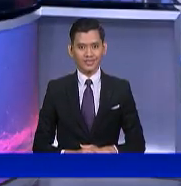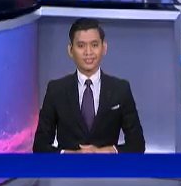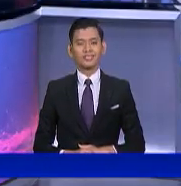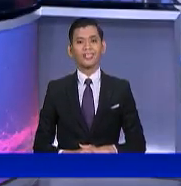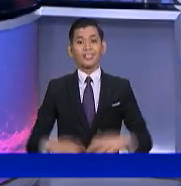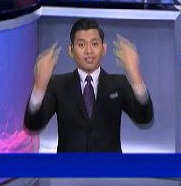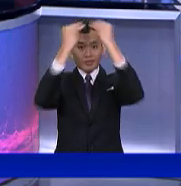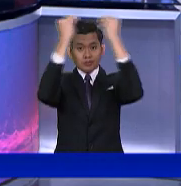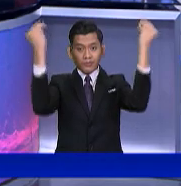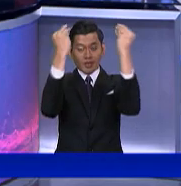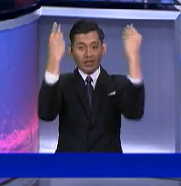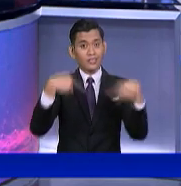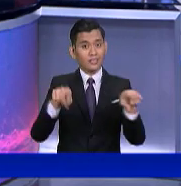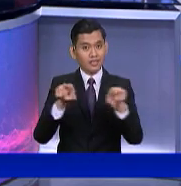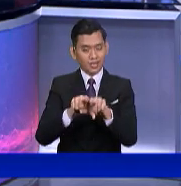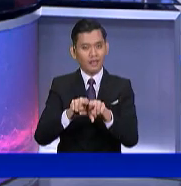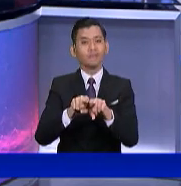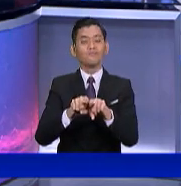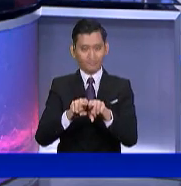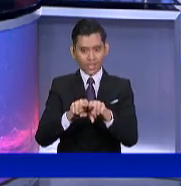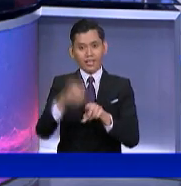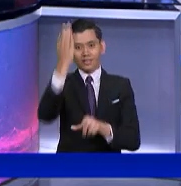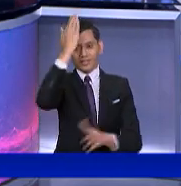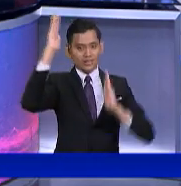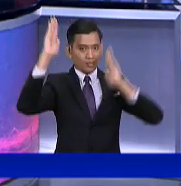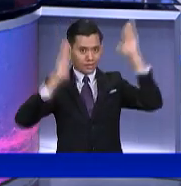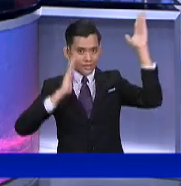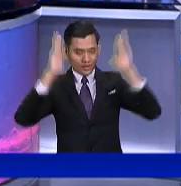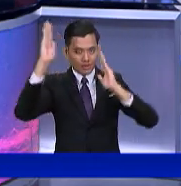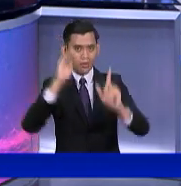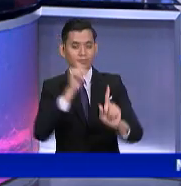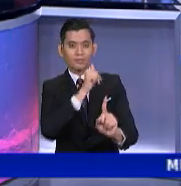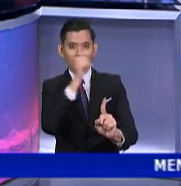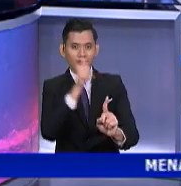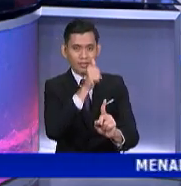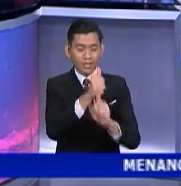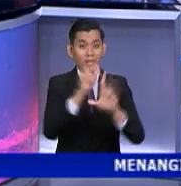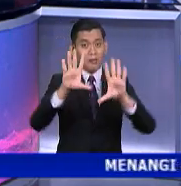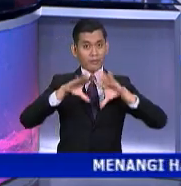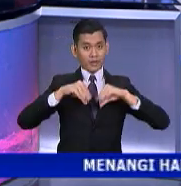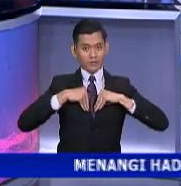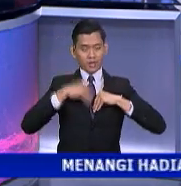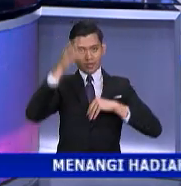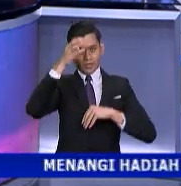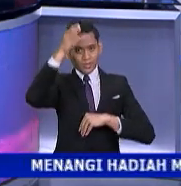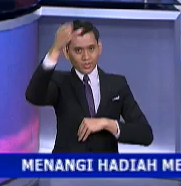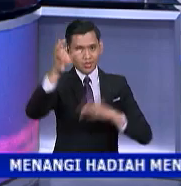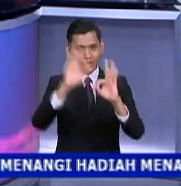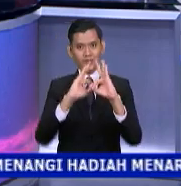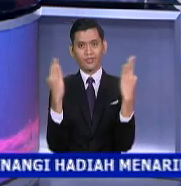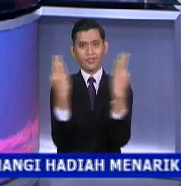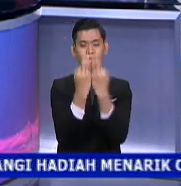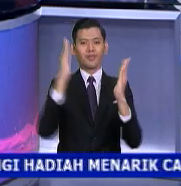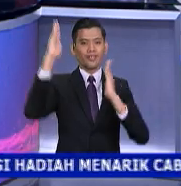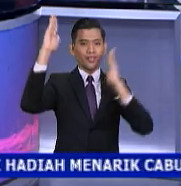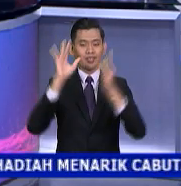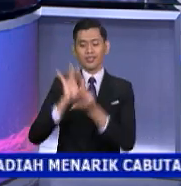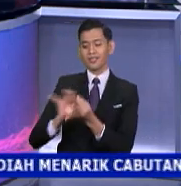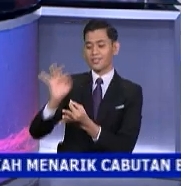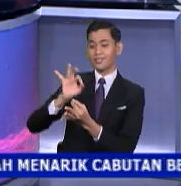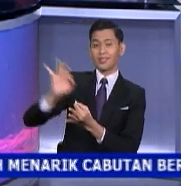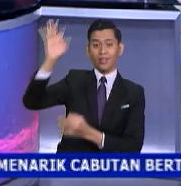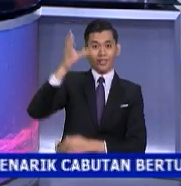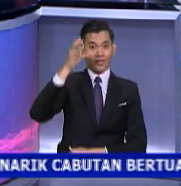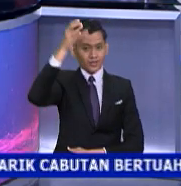Pada majlis sama, Al-Sultan Abdullah bertitah baginda menerima baik konsep keluarga Malaysia. Berpandukan semangat itu,